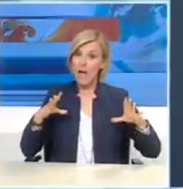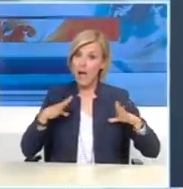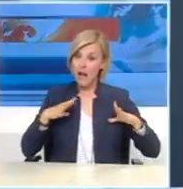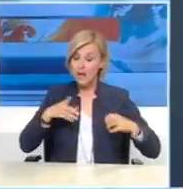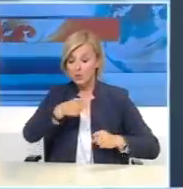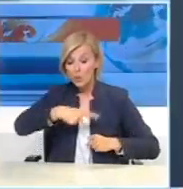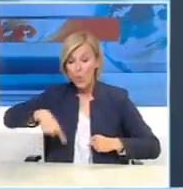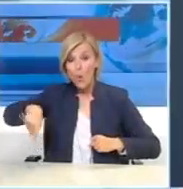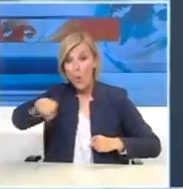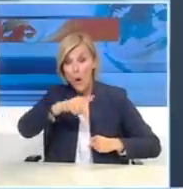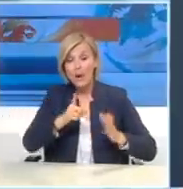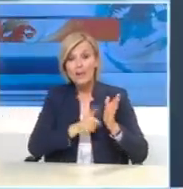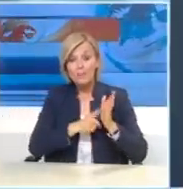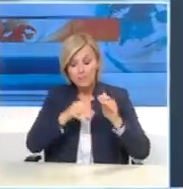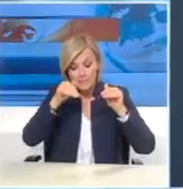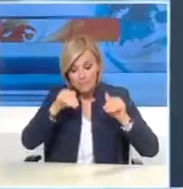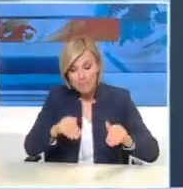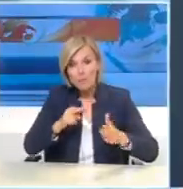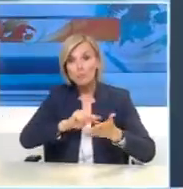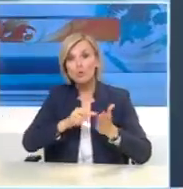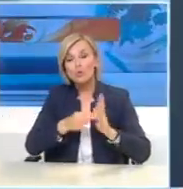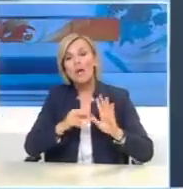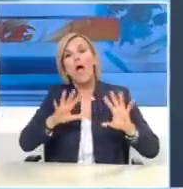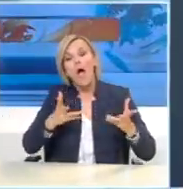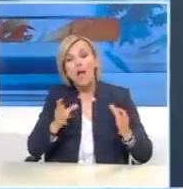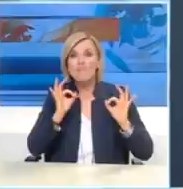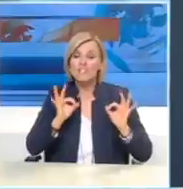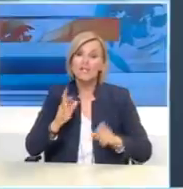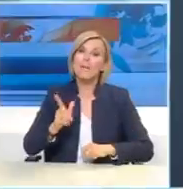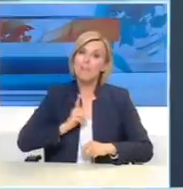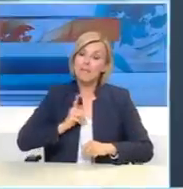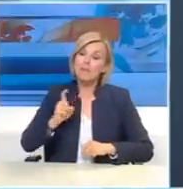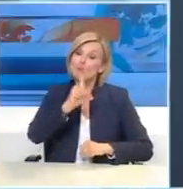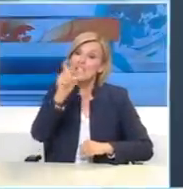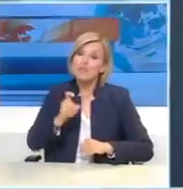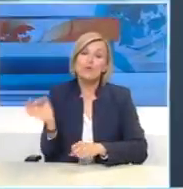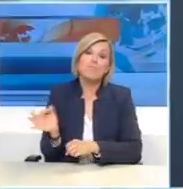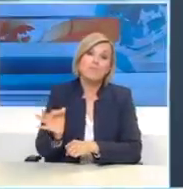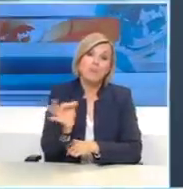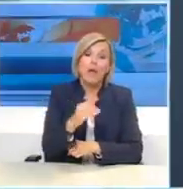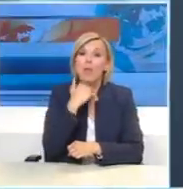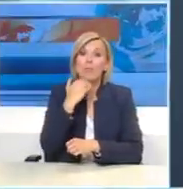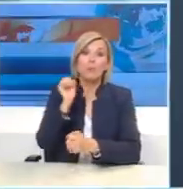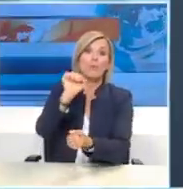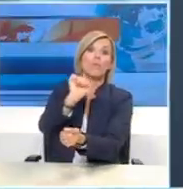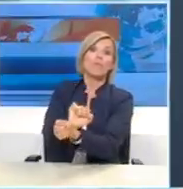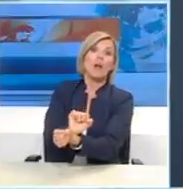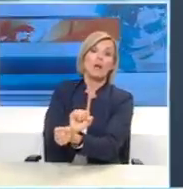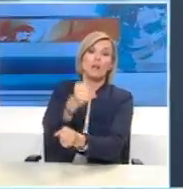όλους τους ειδικούς, συνοδεύεται και από ένα κίνδυνο για υποτροπή της κυκλοφορίας του ιού. Δεν μπορούμε όμως να μείνουμε για πάντα